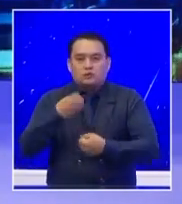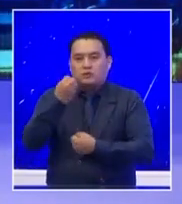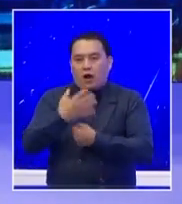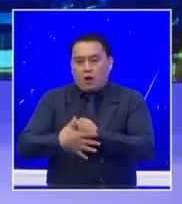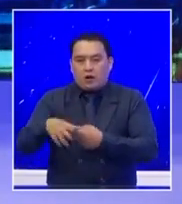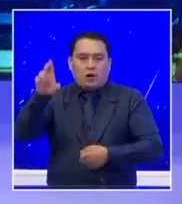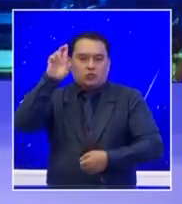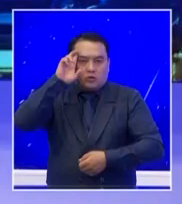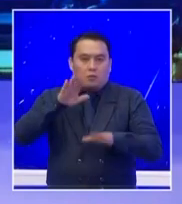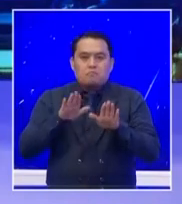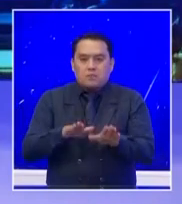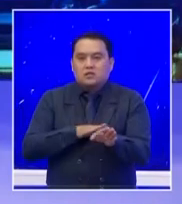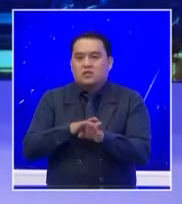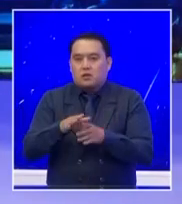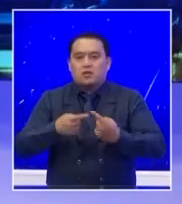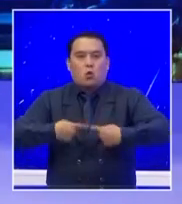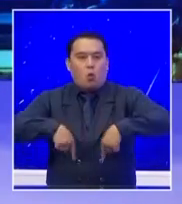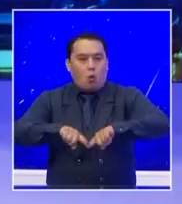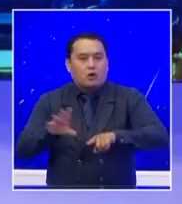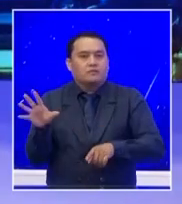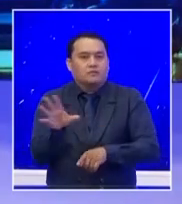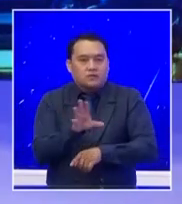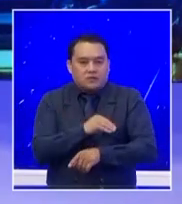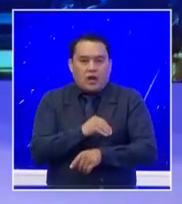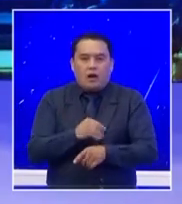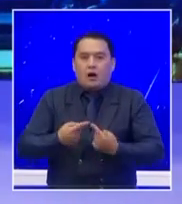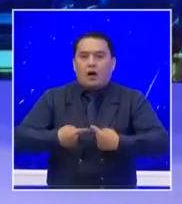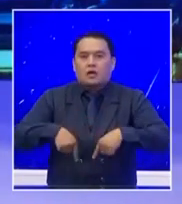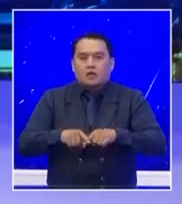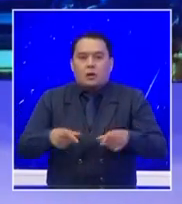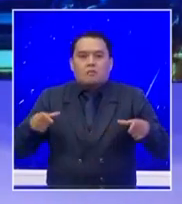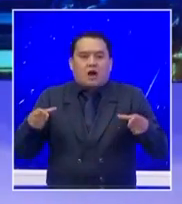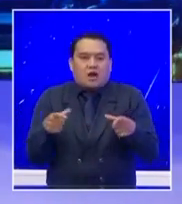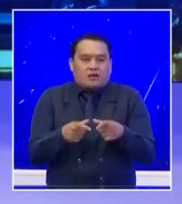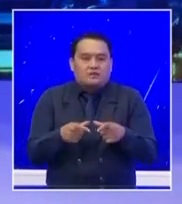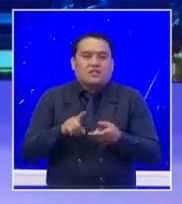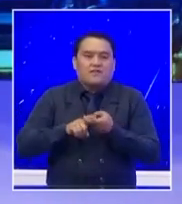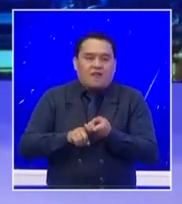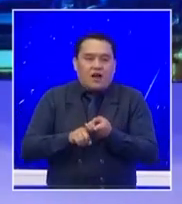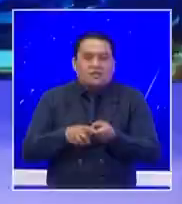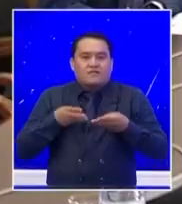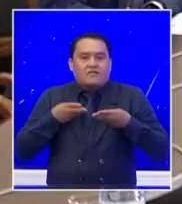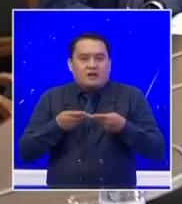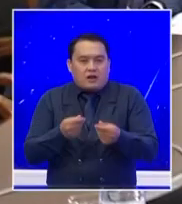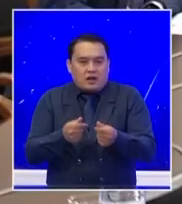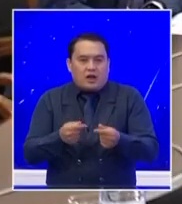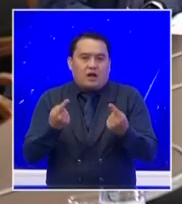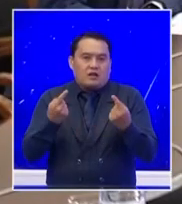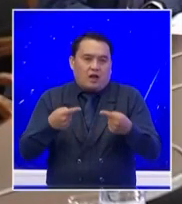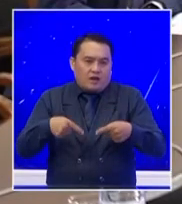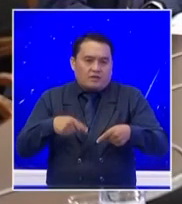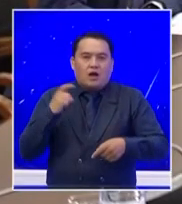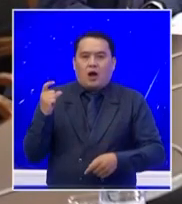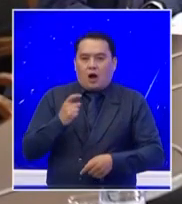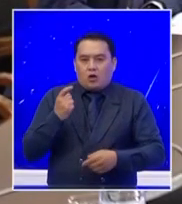руководителями центральных государственных, местных исполнительных органов и организаций, пандемия коронавируса негативно сказалась на росте экономики